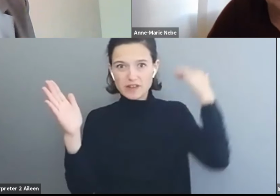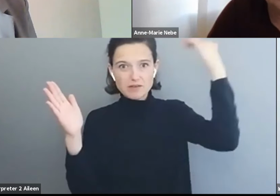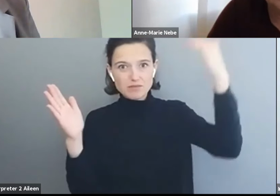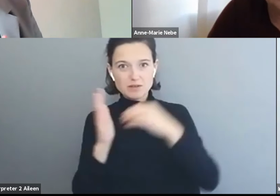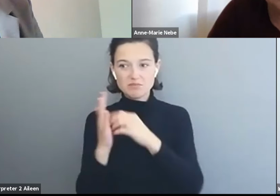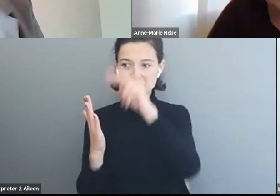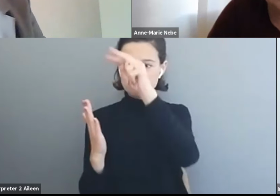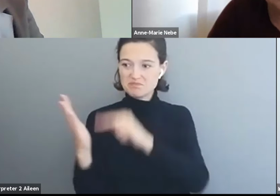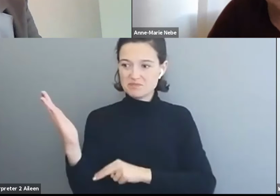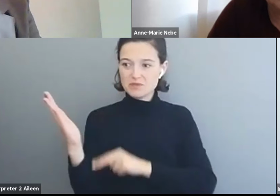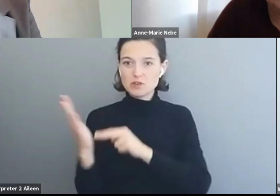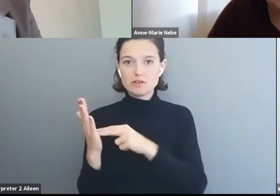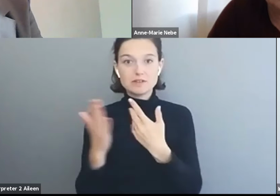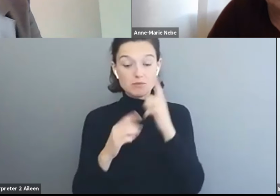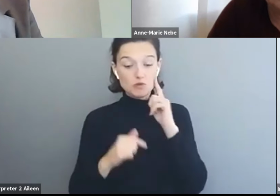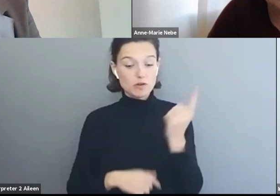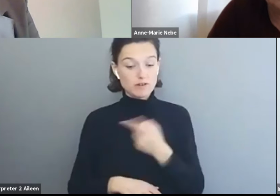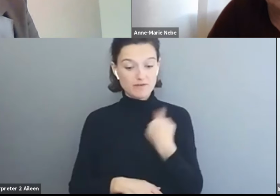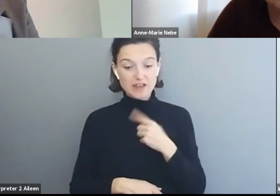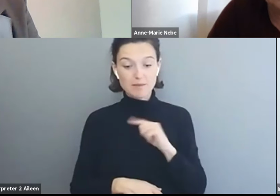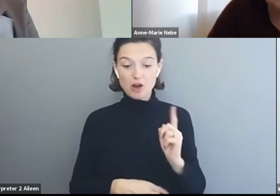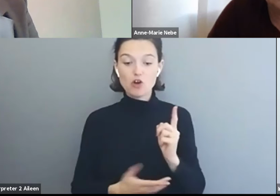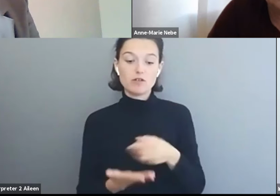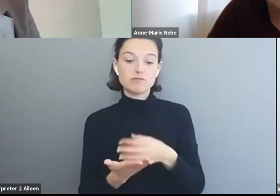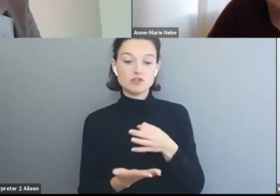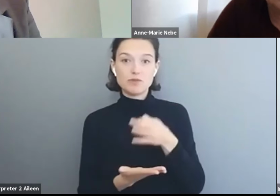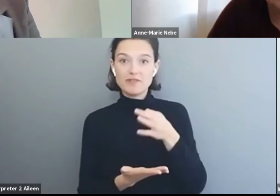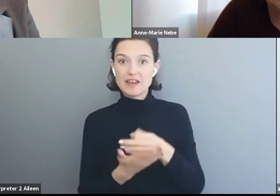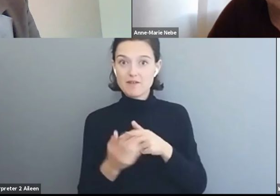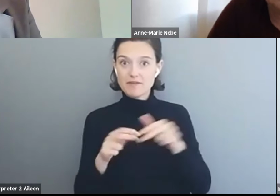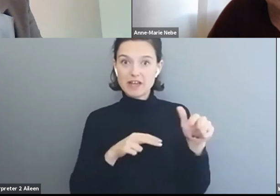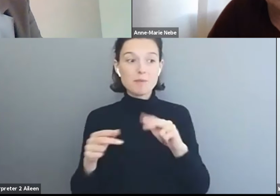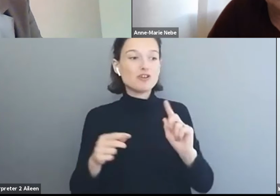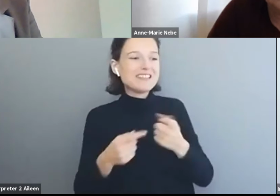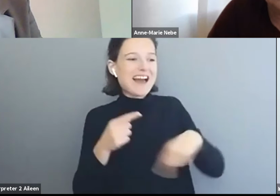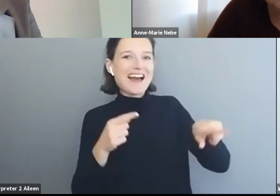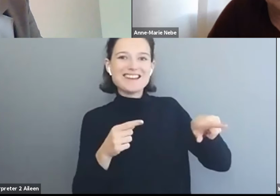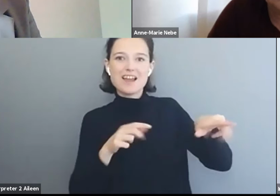nur die Kernverwaltung, sondern die nachgelagerten, zum Beispiel Zuwendungsempfänger und so,